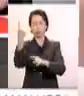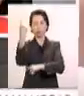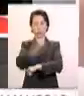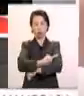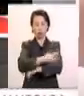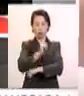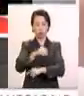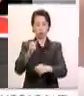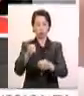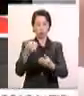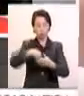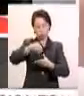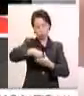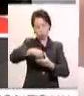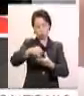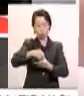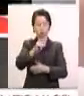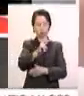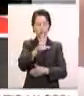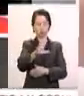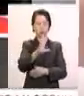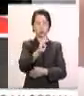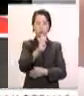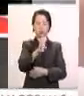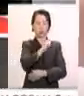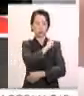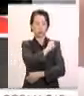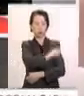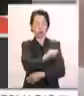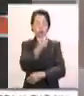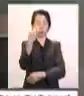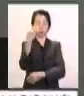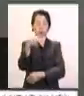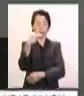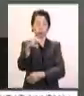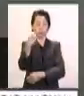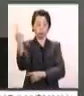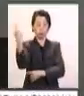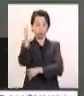selain menghasilkan kira-kira 25 megawatt tenaga hijau sehari.